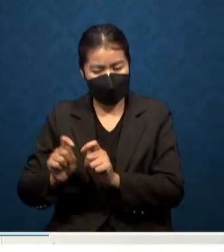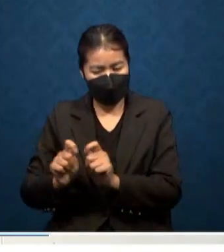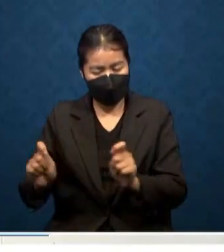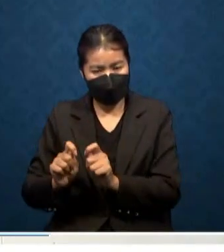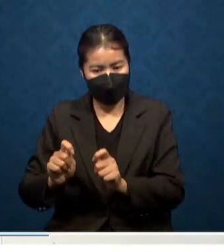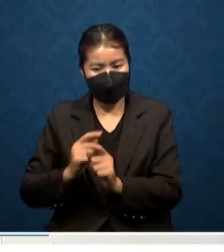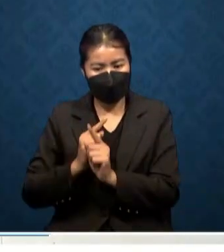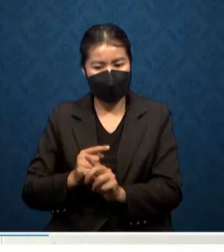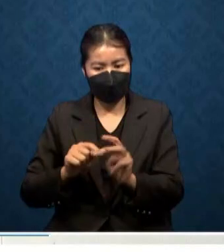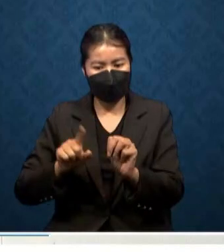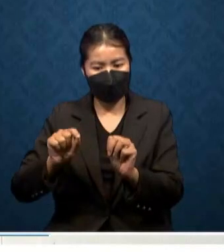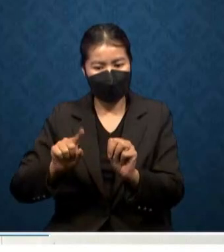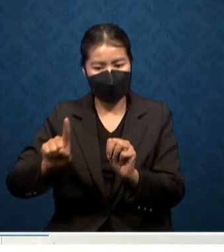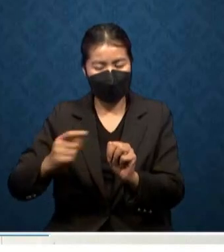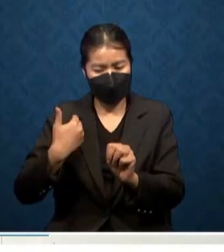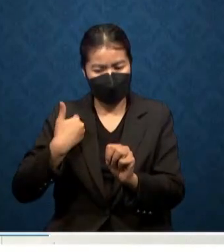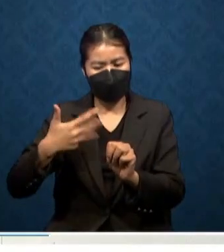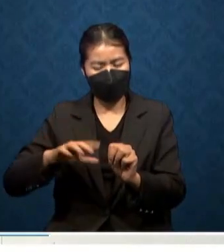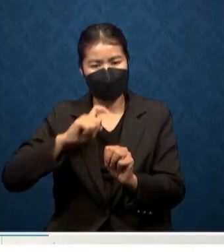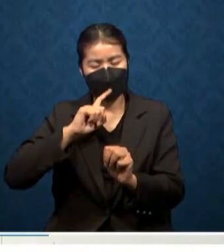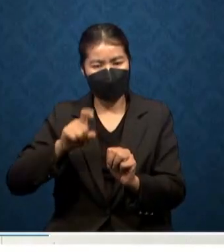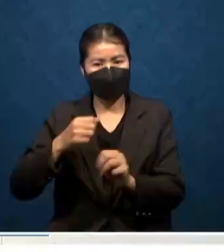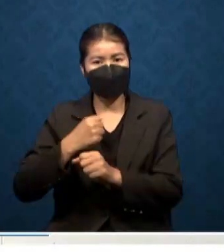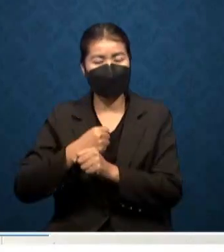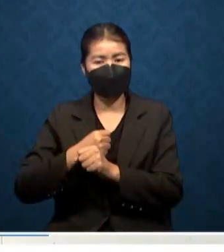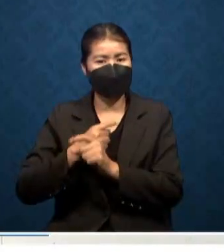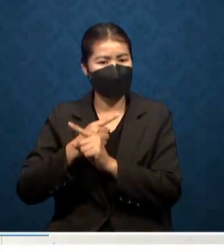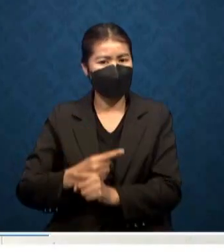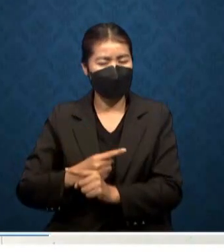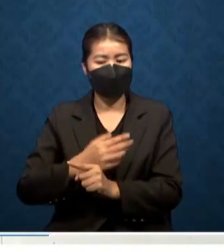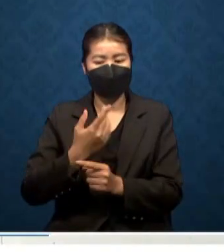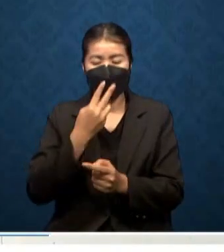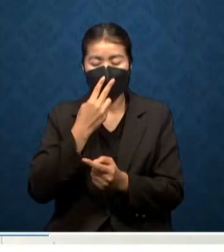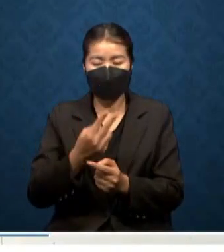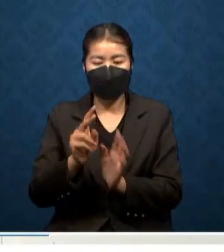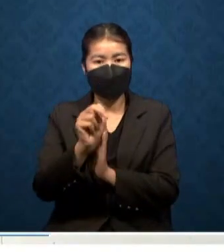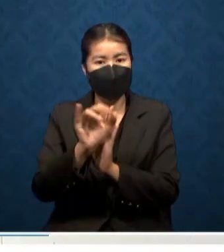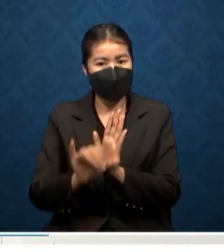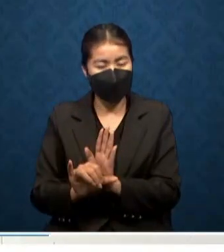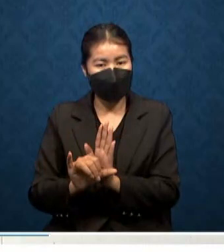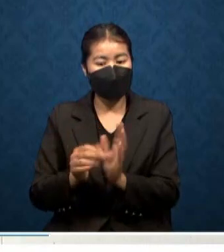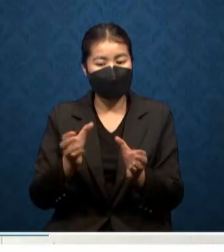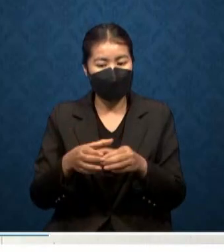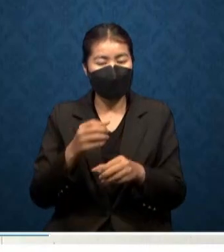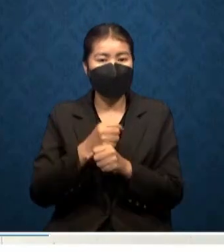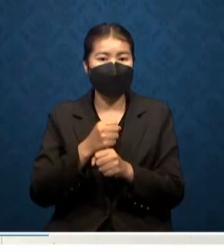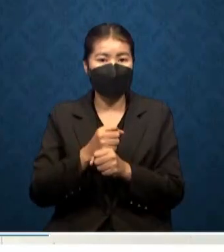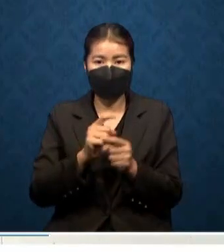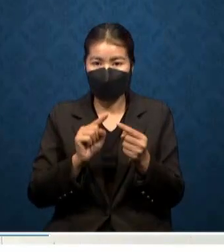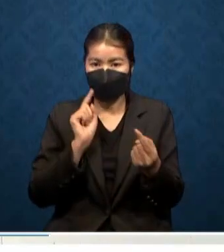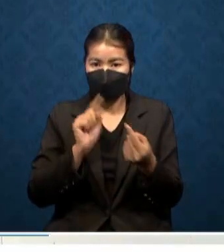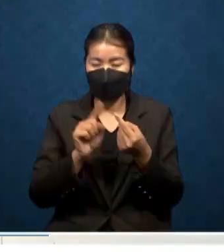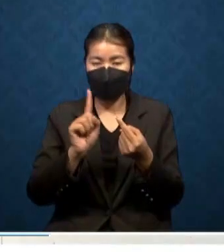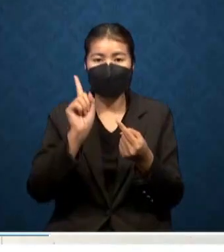ตามมาตรา 21ซึ่งมีอยู่แล้วเนี่ยก็เน้นในเรื่องของออกมาตรการเชิงนโยบายส่วนคณะทำงานเนี่ย 1เราเน้นในเรื่องของ